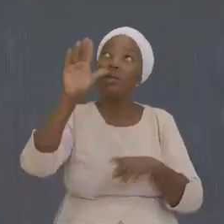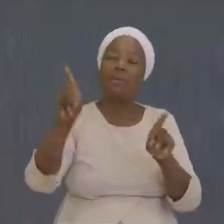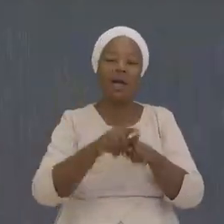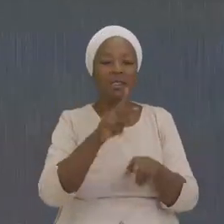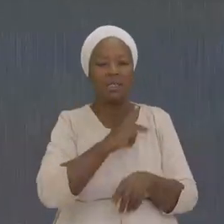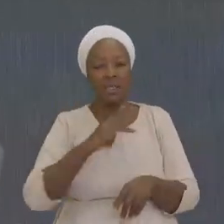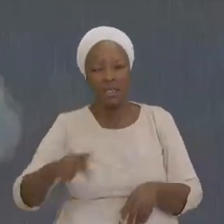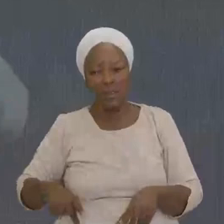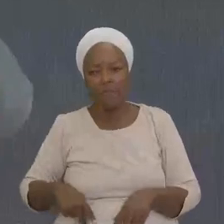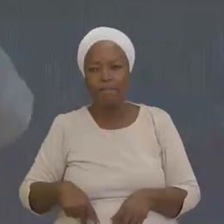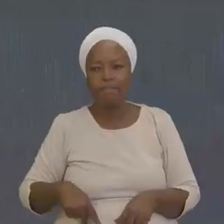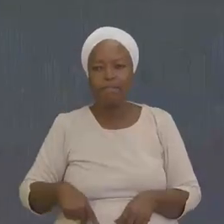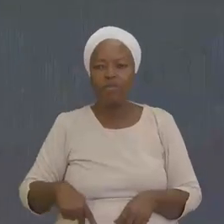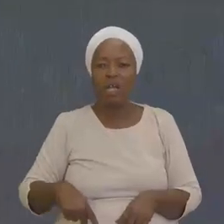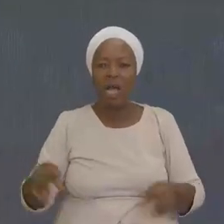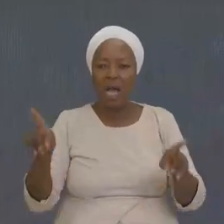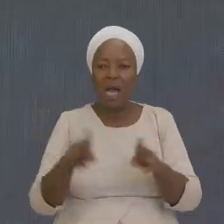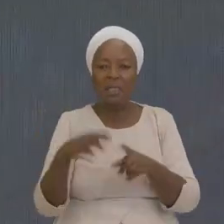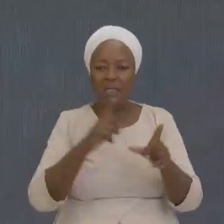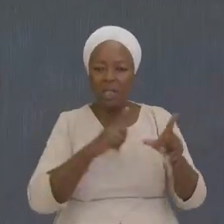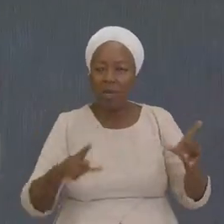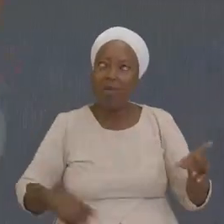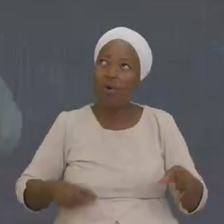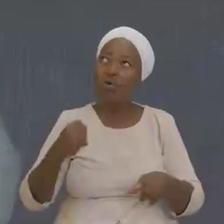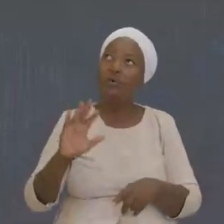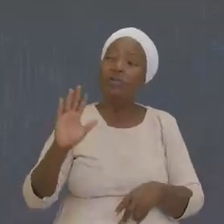qui lui abandonnent leur vie comme roi,